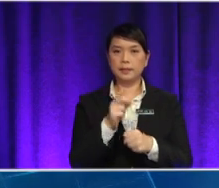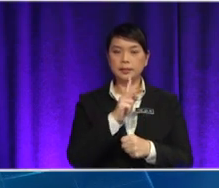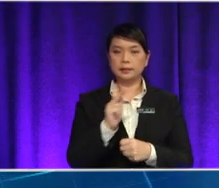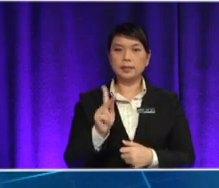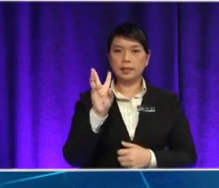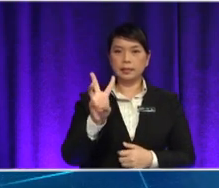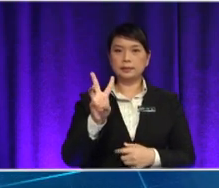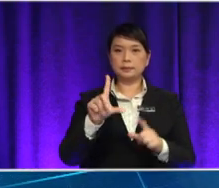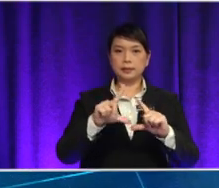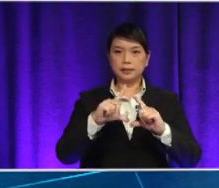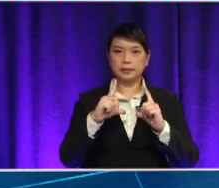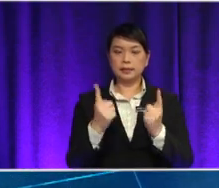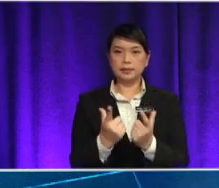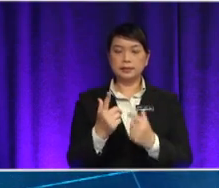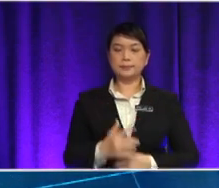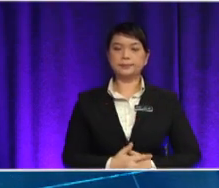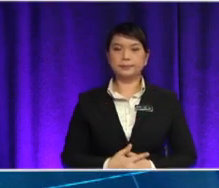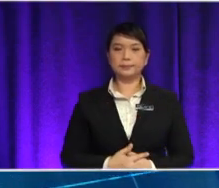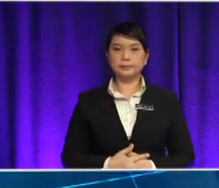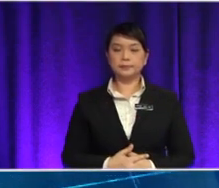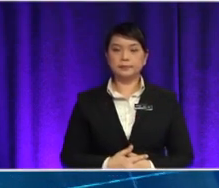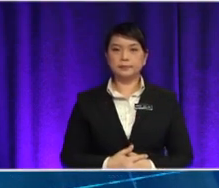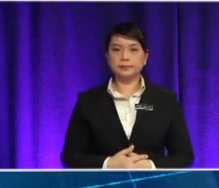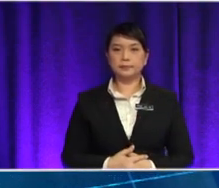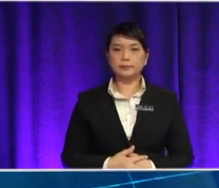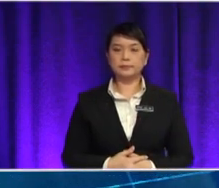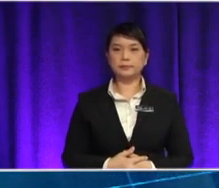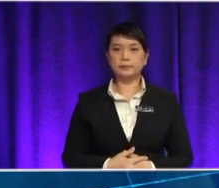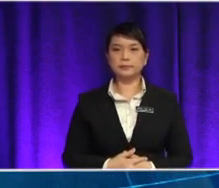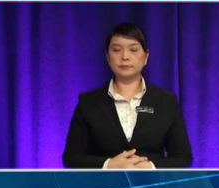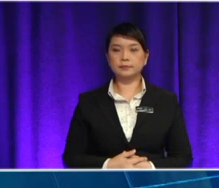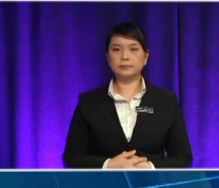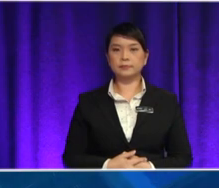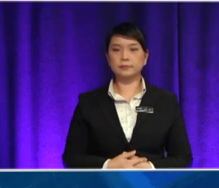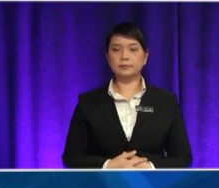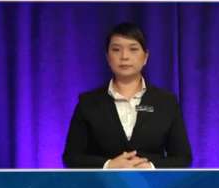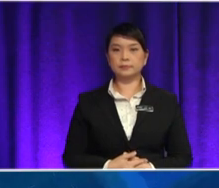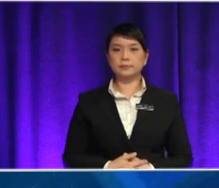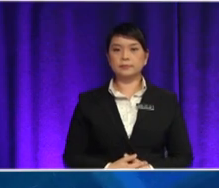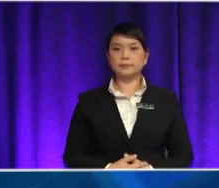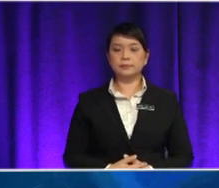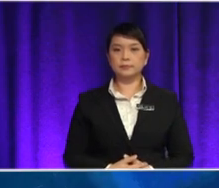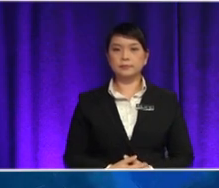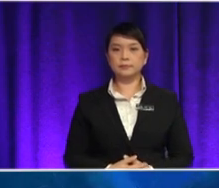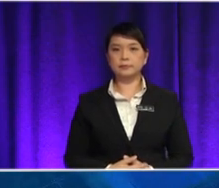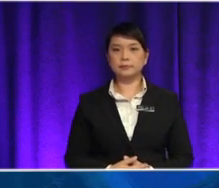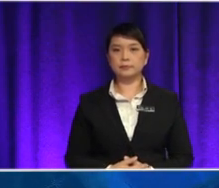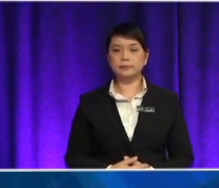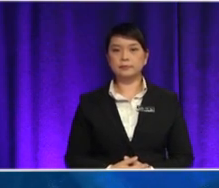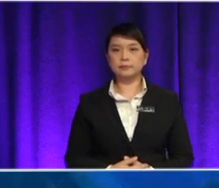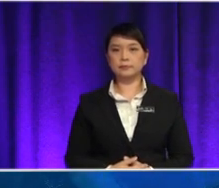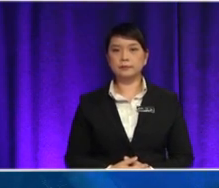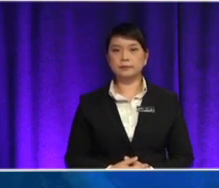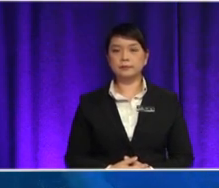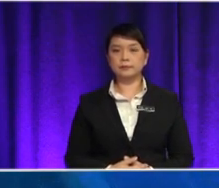5 59. Saya bagi masa 1 minitlah kepada murid-murid kita. Boleh cepat, cikgu? Ya, boleh Nisa. Ada yang dah dapat?